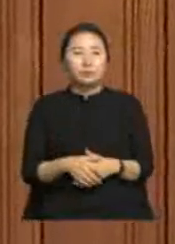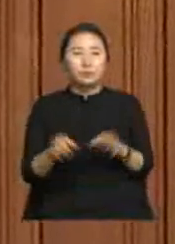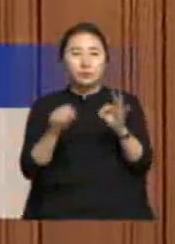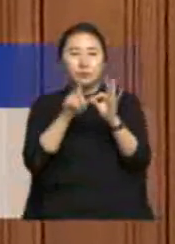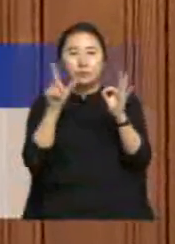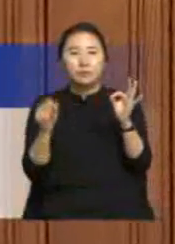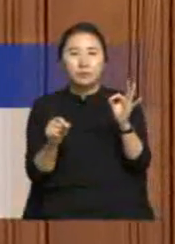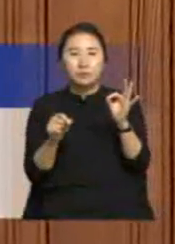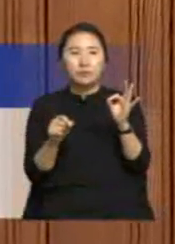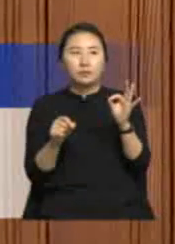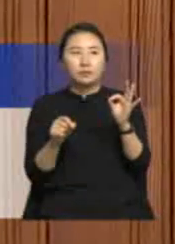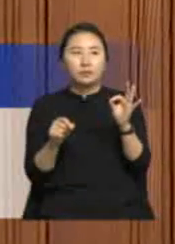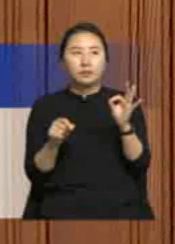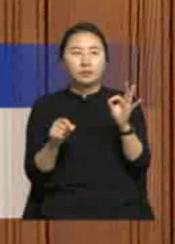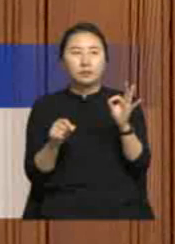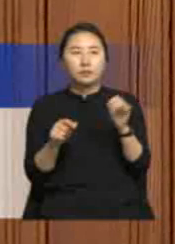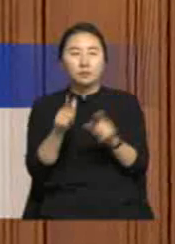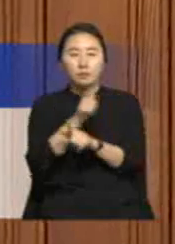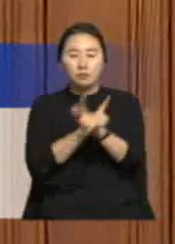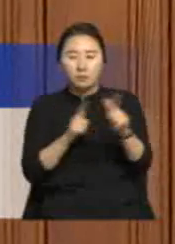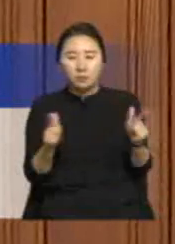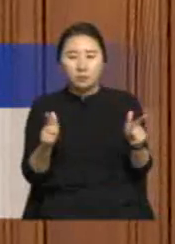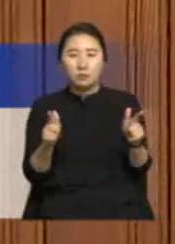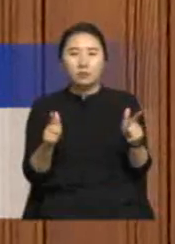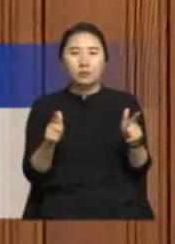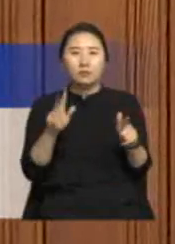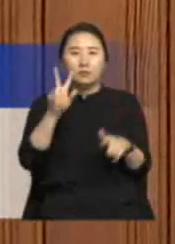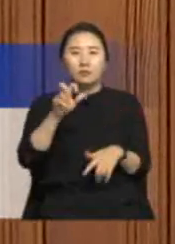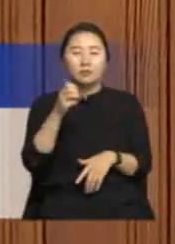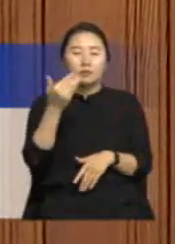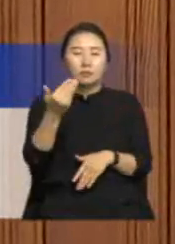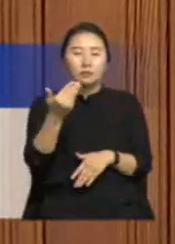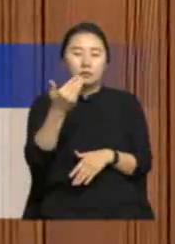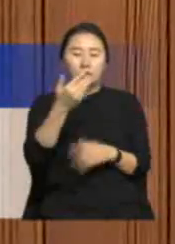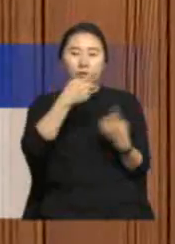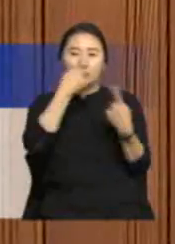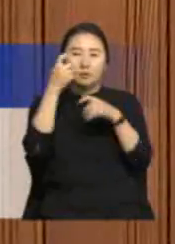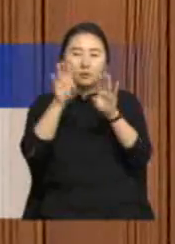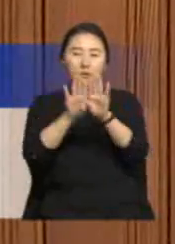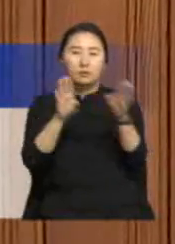10월달은 노원경찰서가 생긴 지 29년이 되는 해이고,